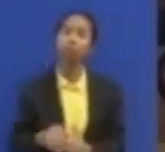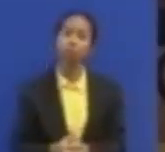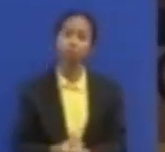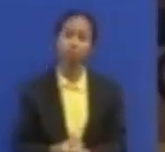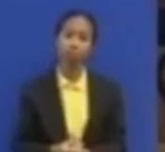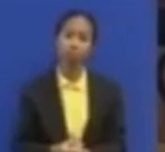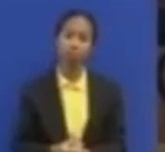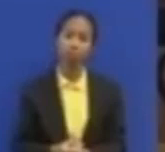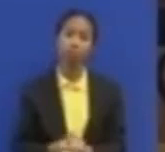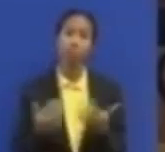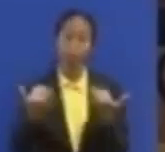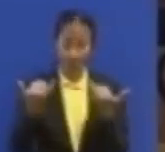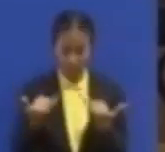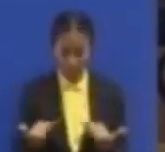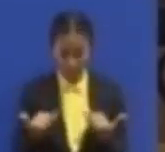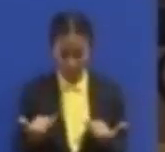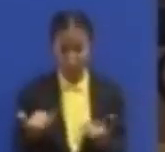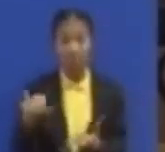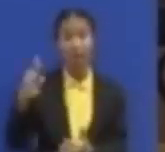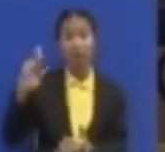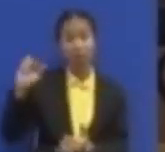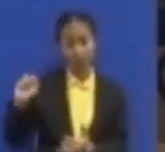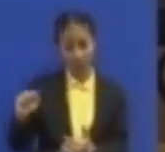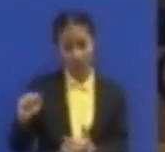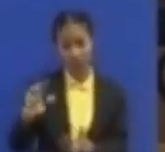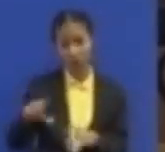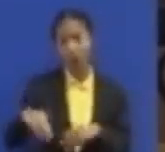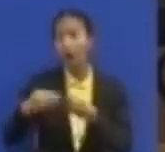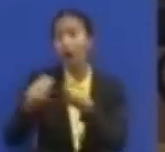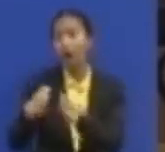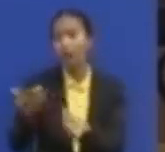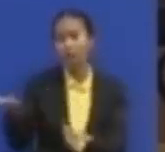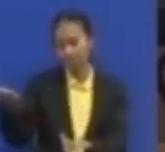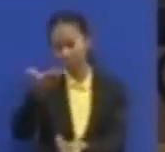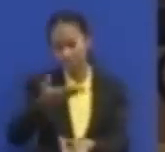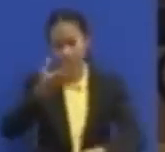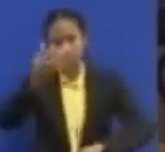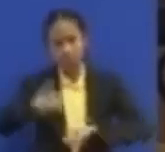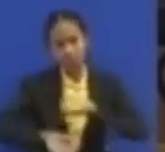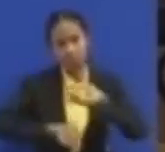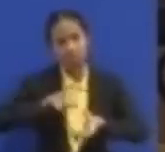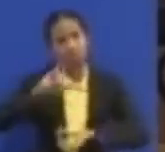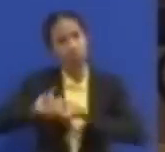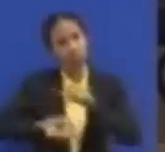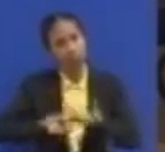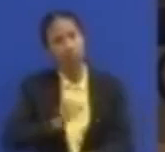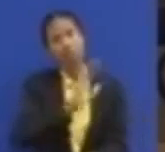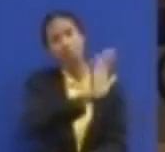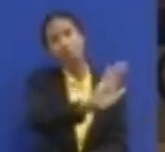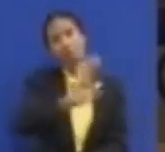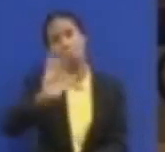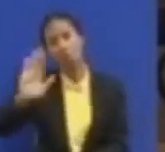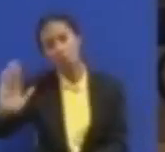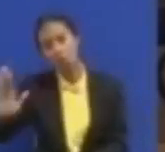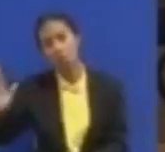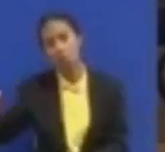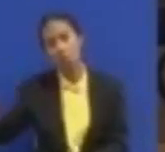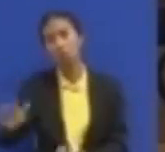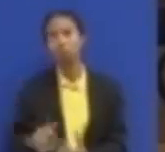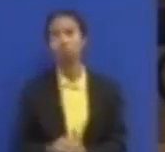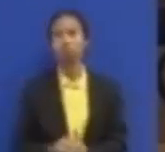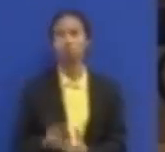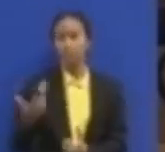าไว้สำหรับให้ข้อคิดเห็นทุกฝ่ายจะได้รับประโย